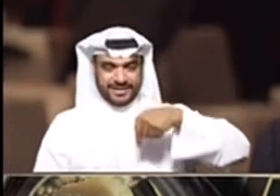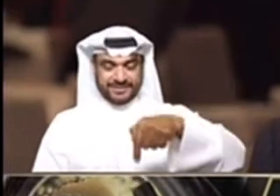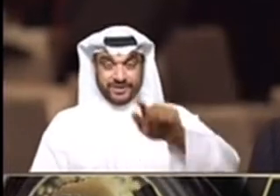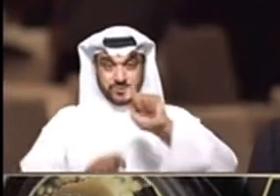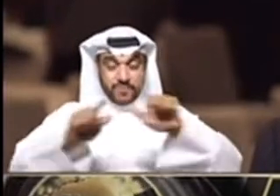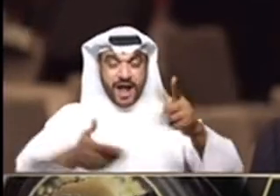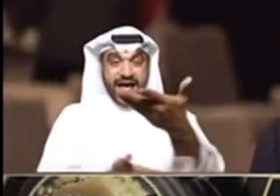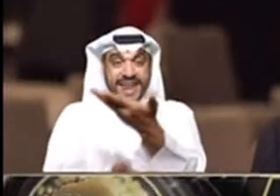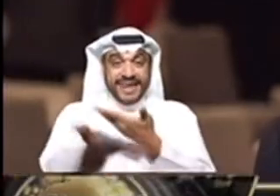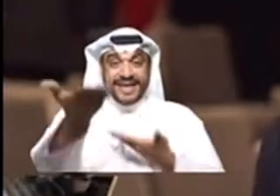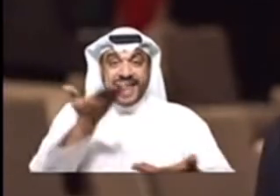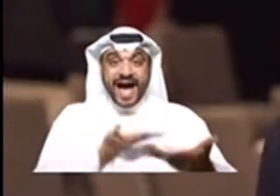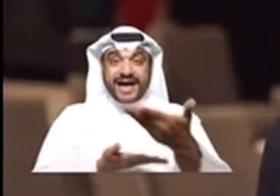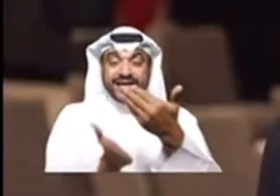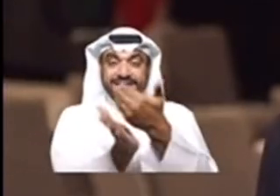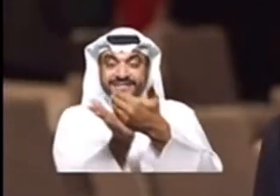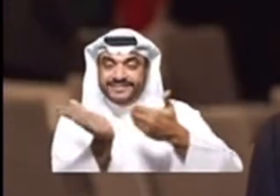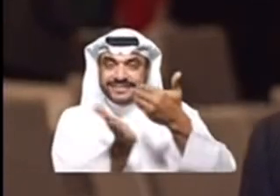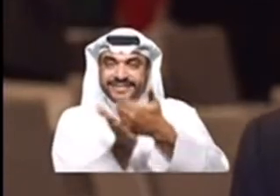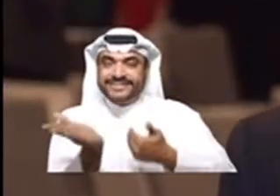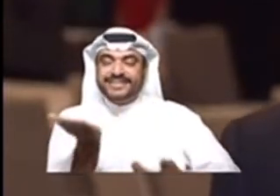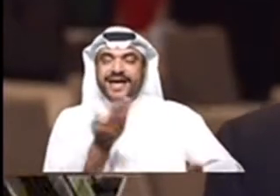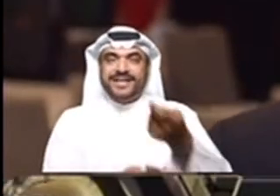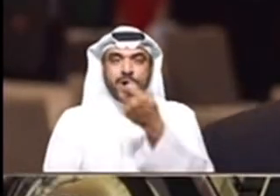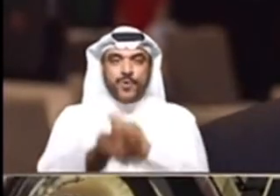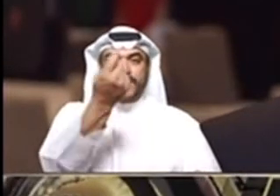هذه العلاقة الاقتصادية التجارية